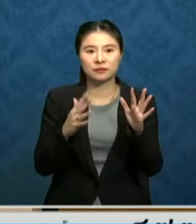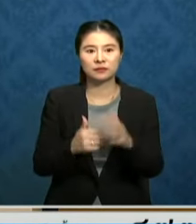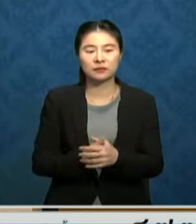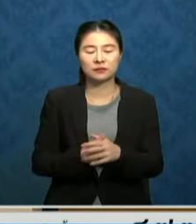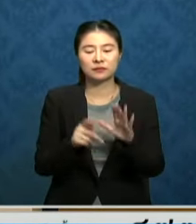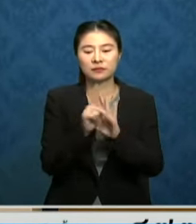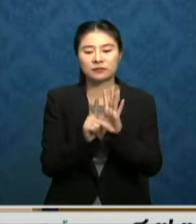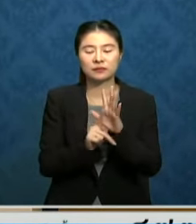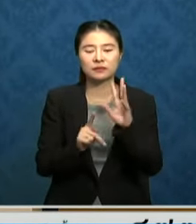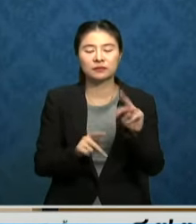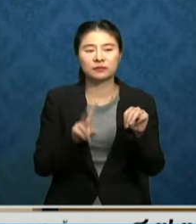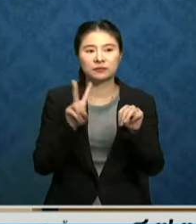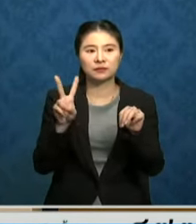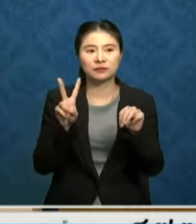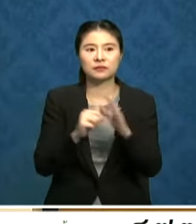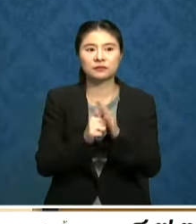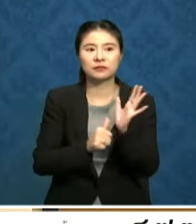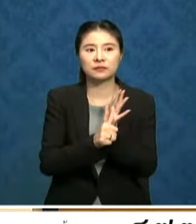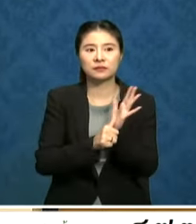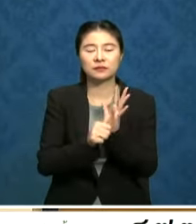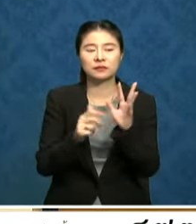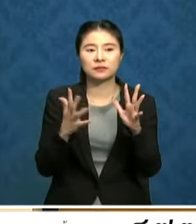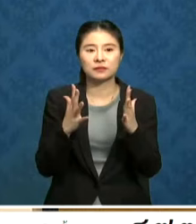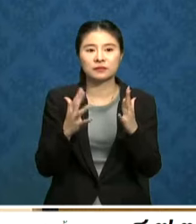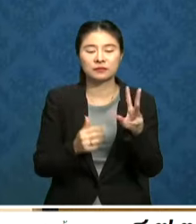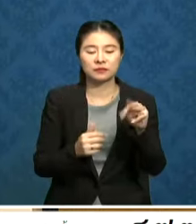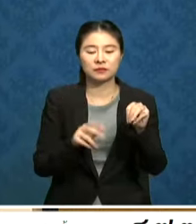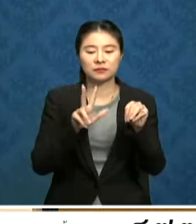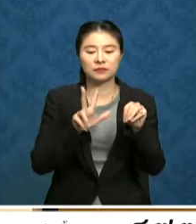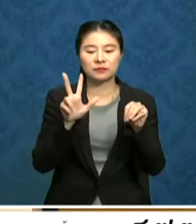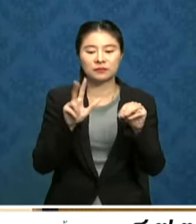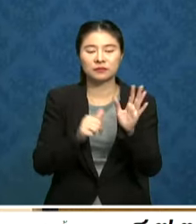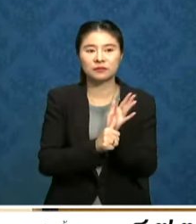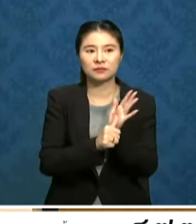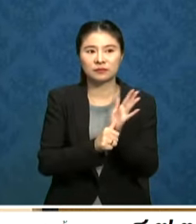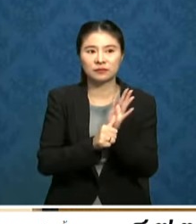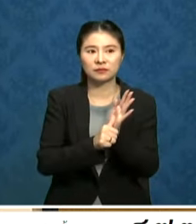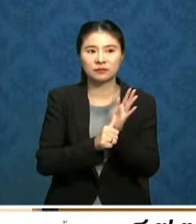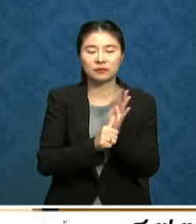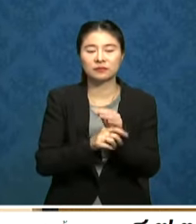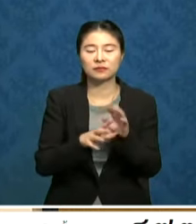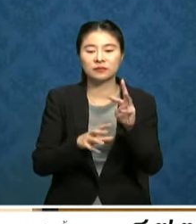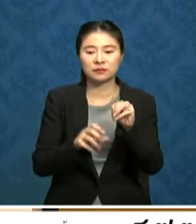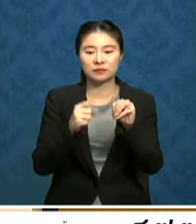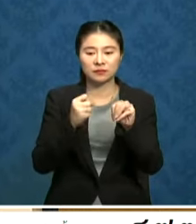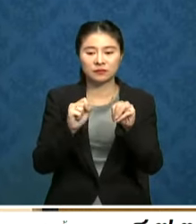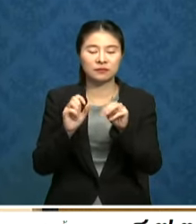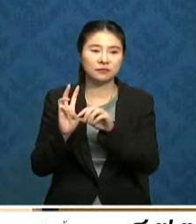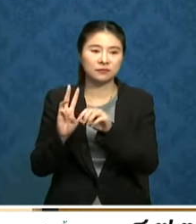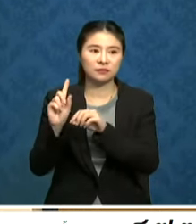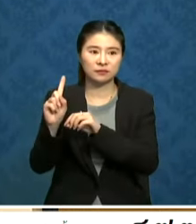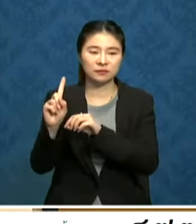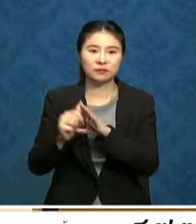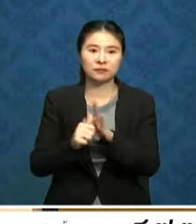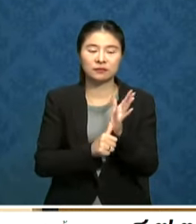ขมาตรา2ไม่มีการแก้ไขมาตรา3แก้ไขมาตรา10วรรค1มี